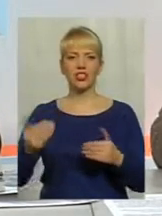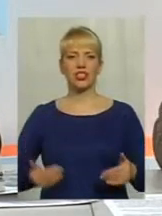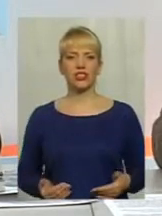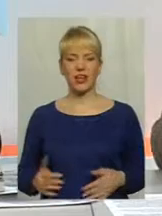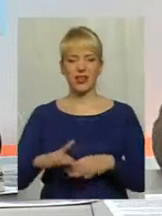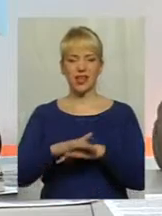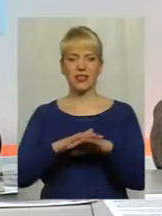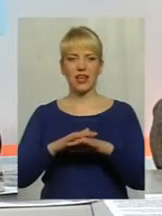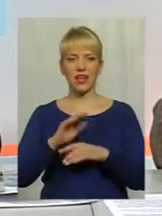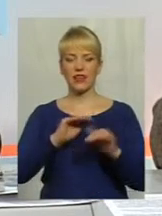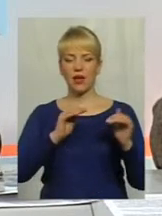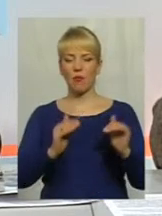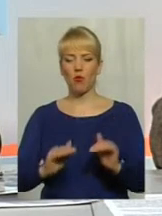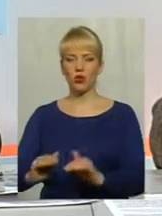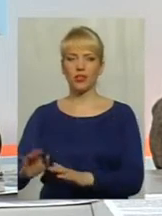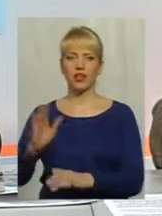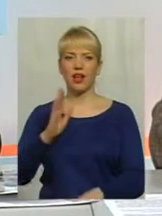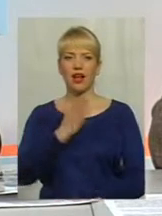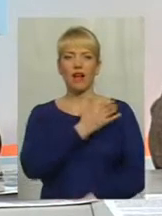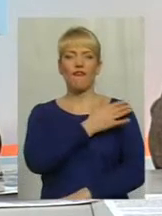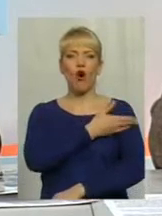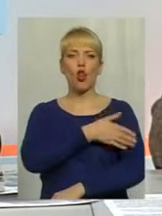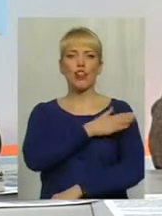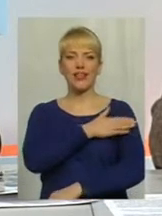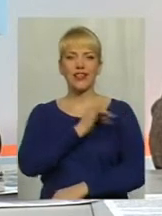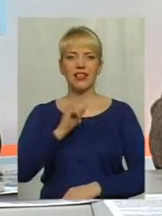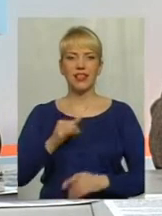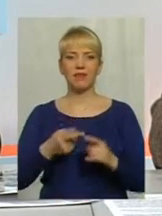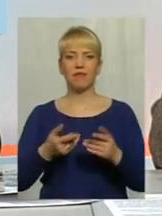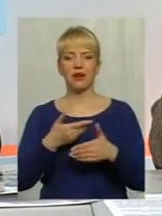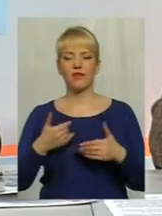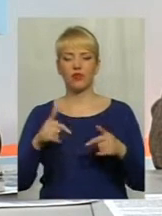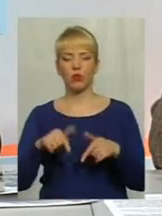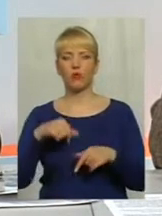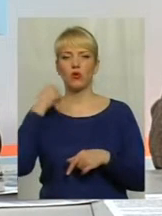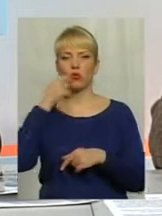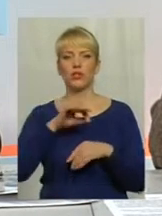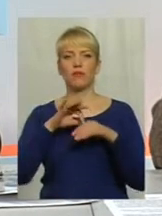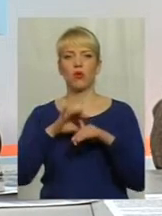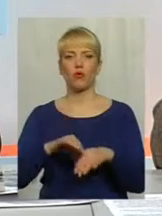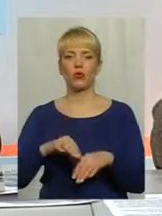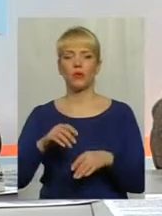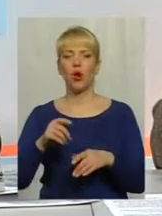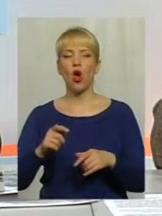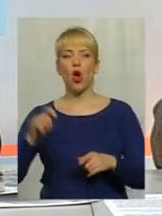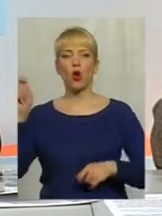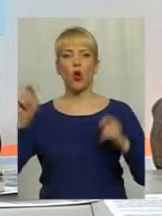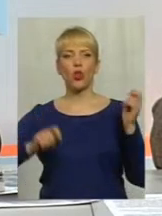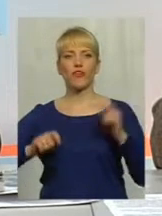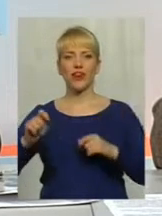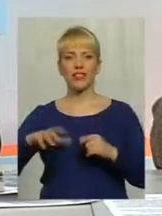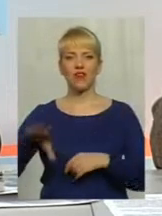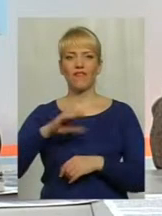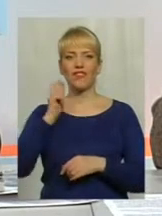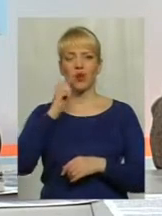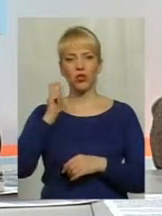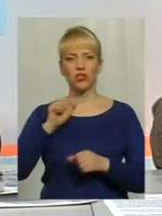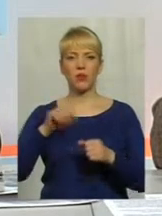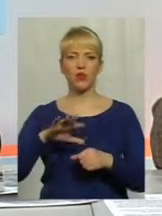нашого Поділля, і Волині. І через те ми в жовтні цього року проводимо конференцію всеукраїнською, можливо, вона буде і міжнародною,